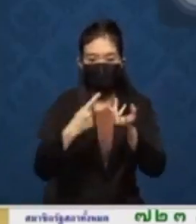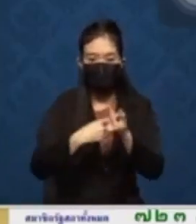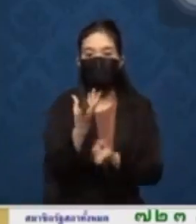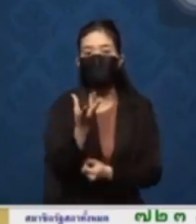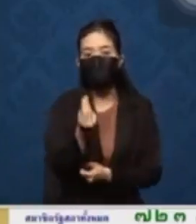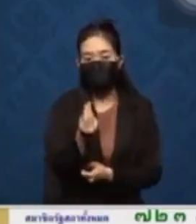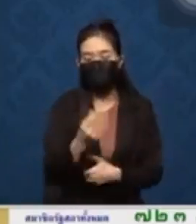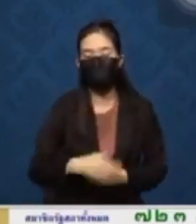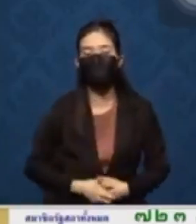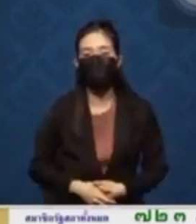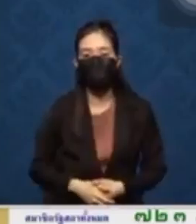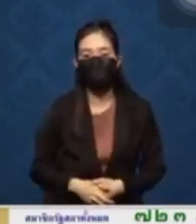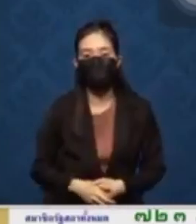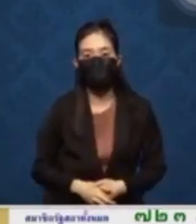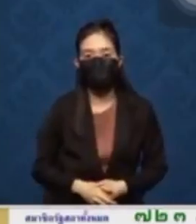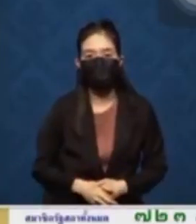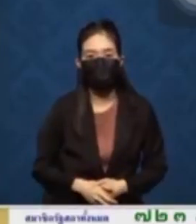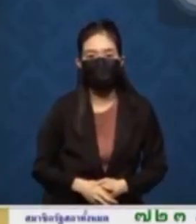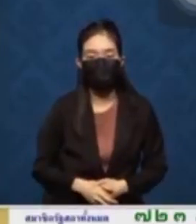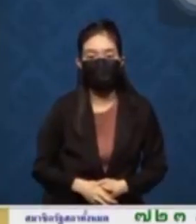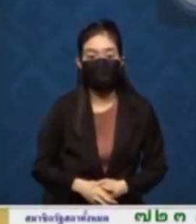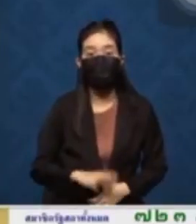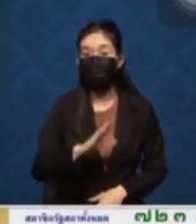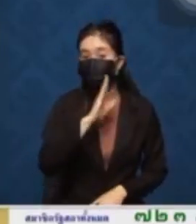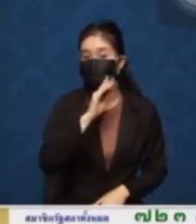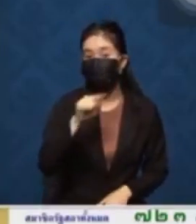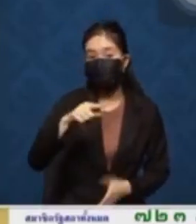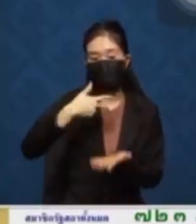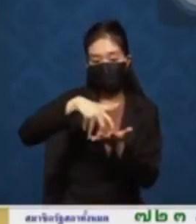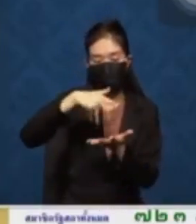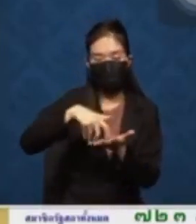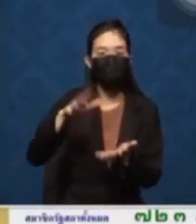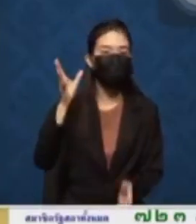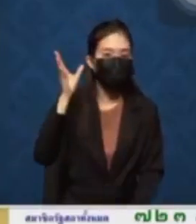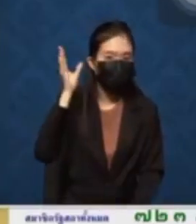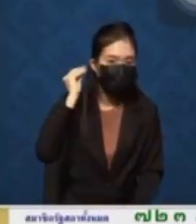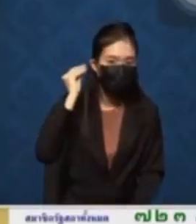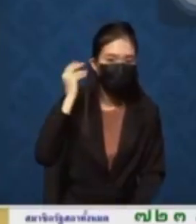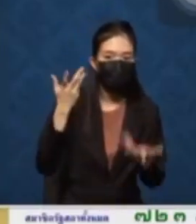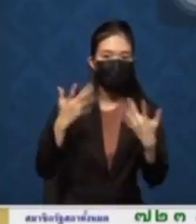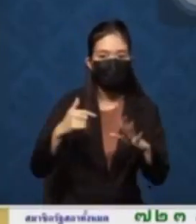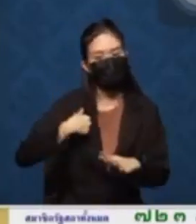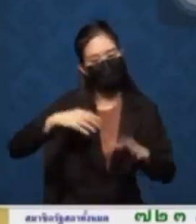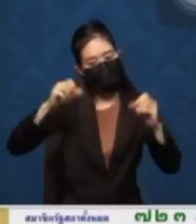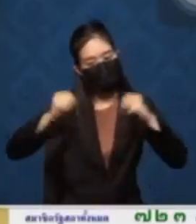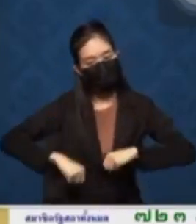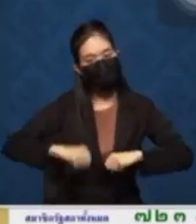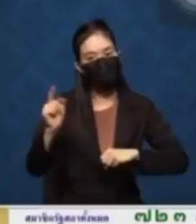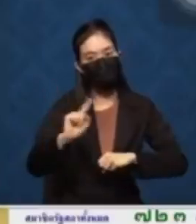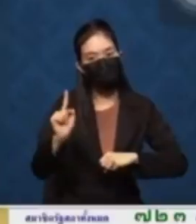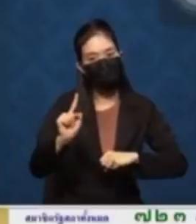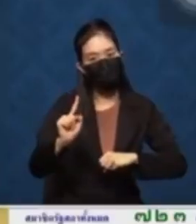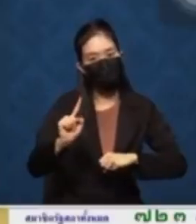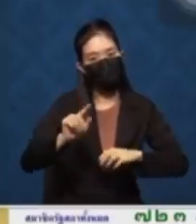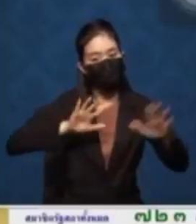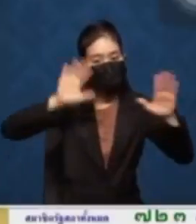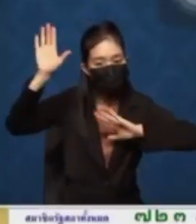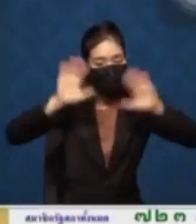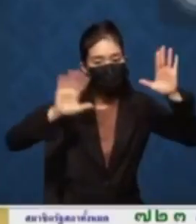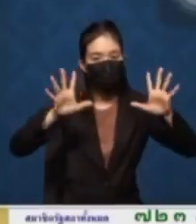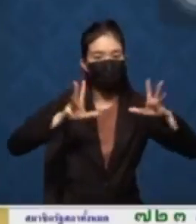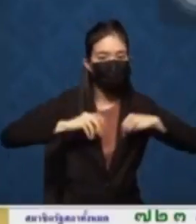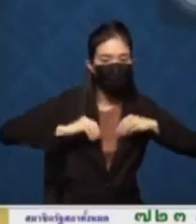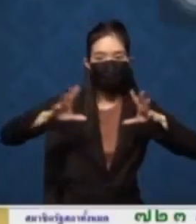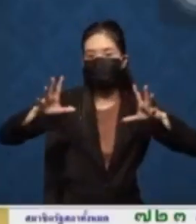เกิดขึ้นหากท่านฟังเช่นนี้แล้วนะครับท่านยังเลือกครับที่จะตัดหน้าประชาชนแล้วก็มาโหวตไม่รับร่างแก้ไขรัฐธรรมนูญฉ